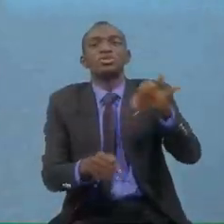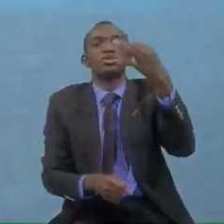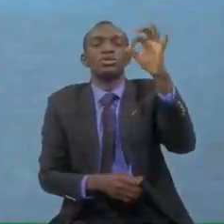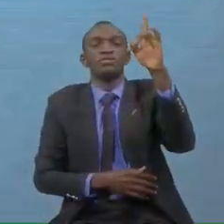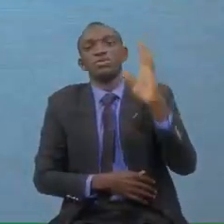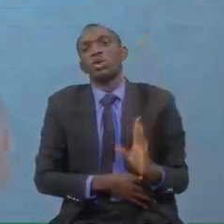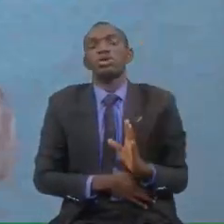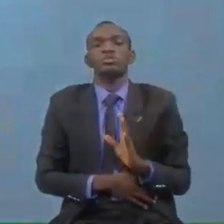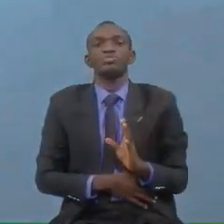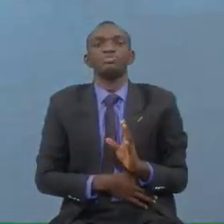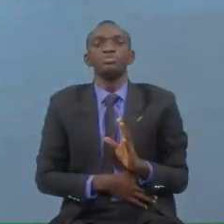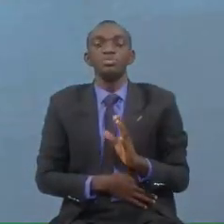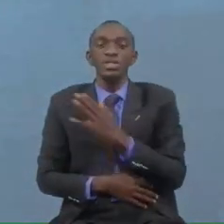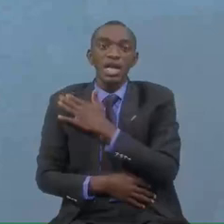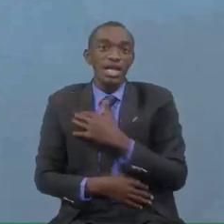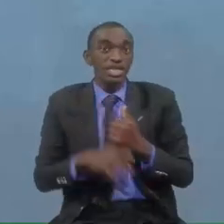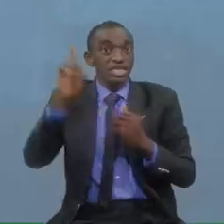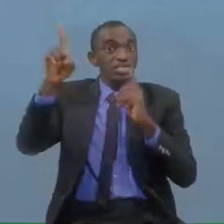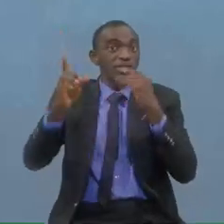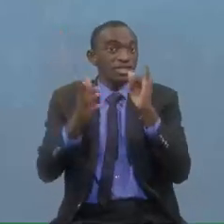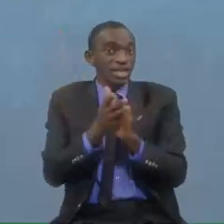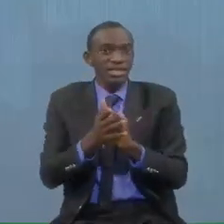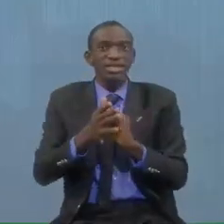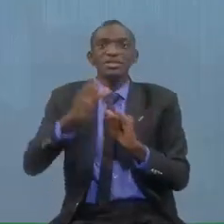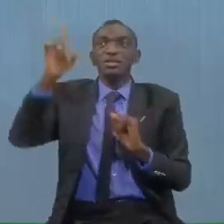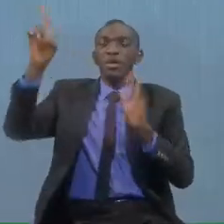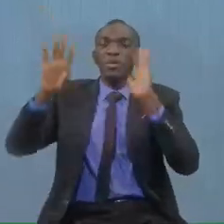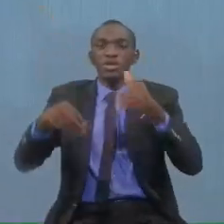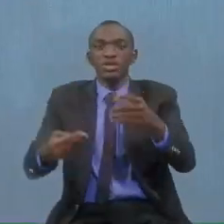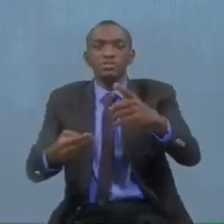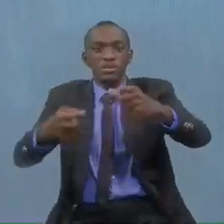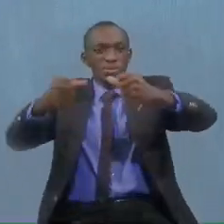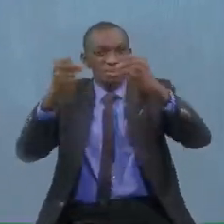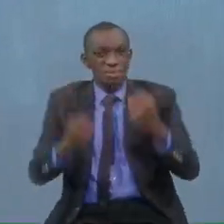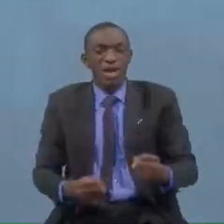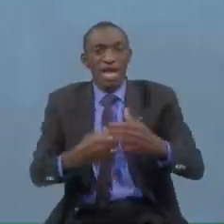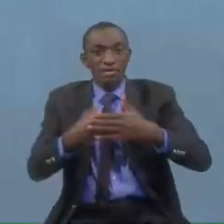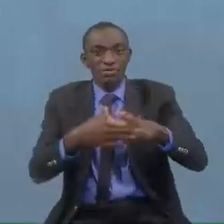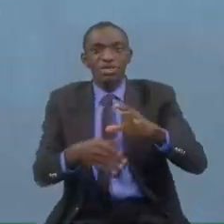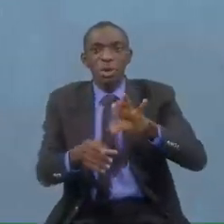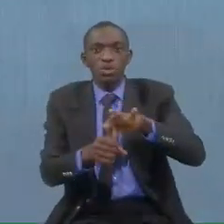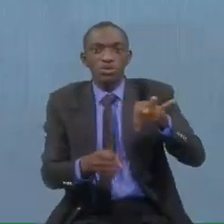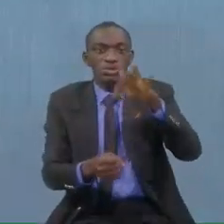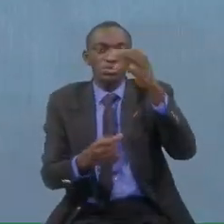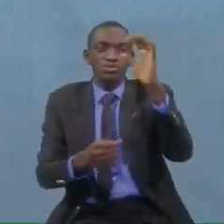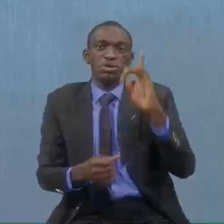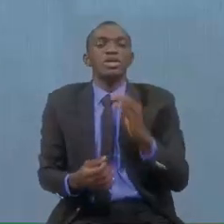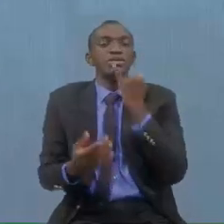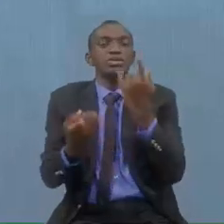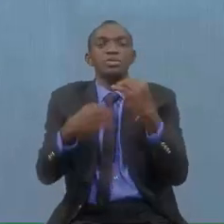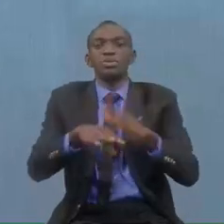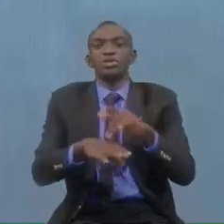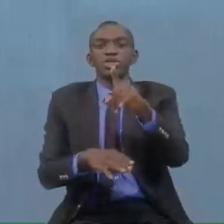Le Saint-Esprit survenant sur vous. Que vous ayez l'esprit de joie, l'esprit qui garde, l'esprit